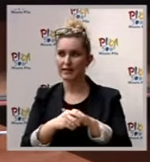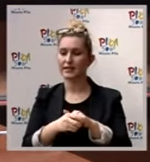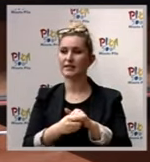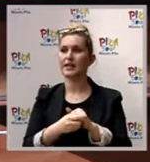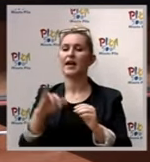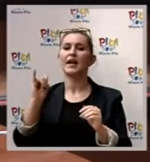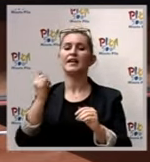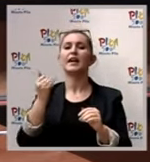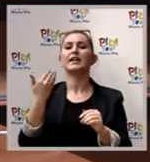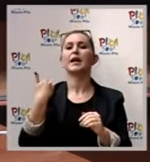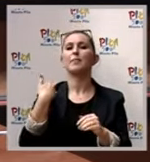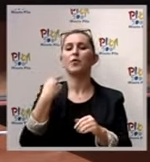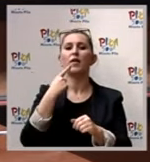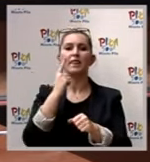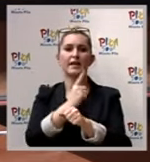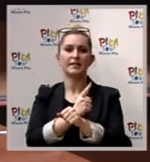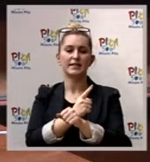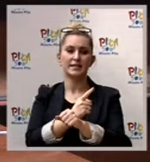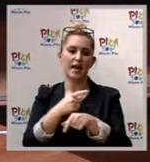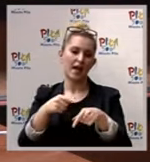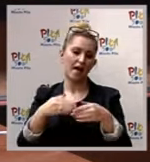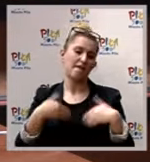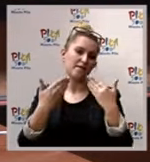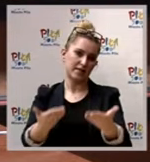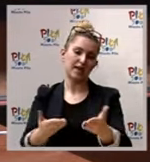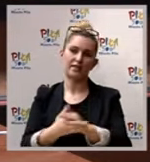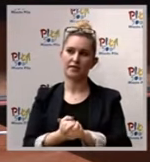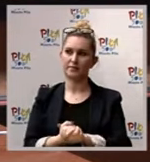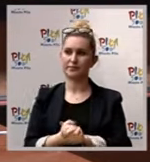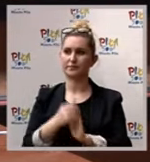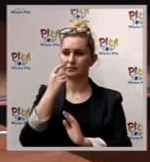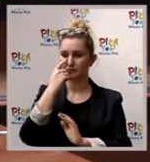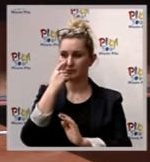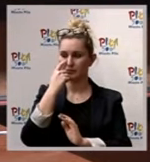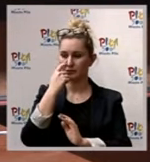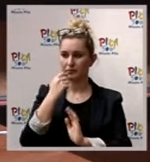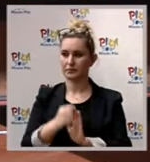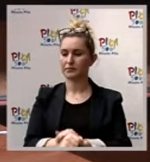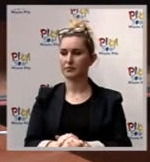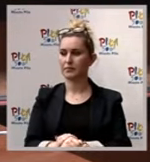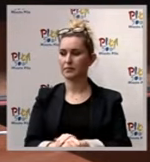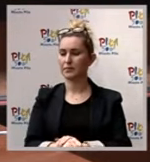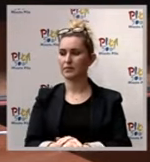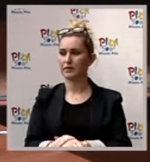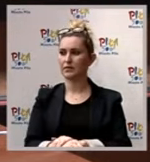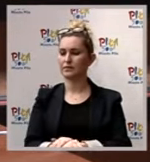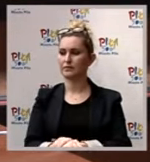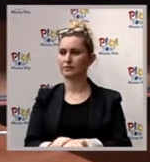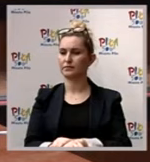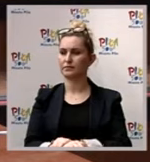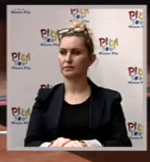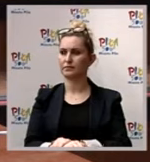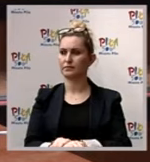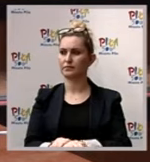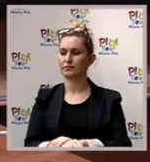wydanych decyzjach w trybie tej ustawy. Przepisy prawne są powołane w tej informacji, a uogólniając bardzo